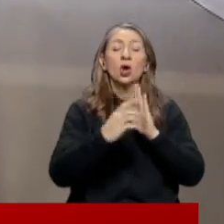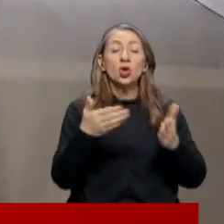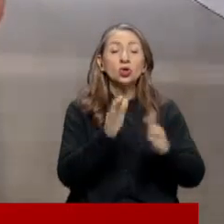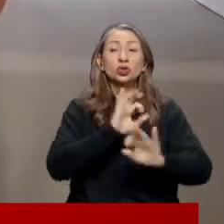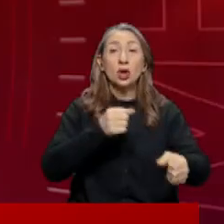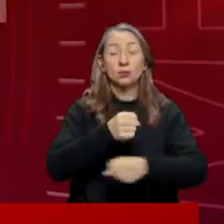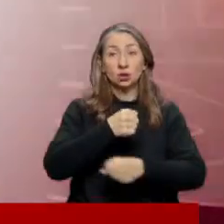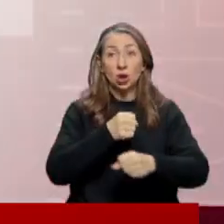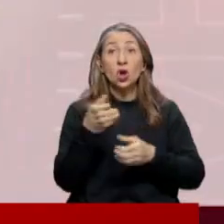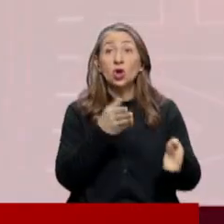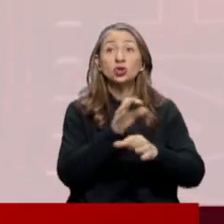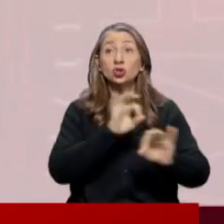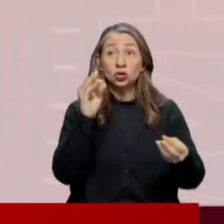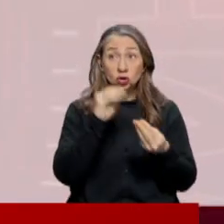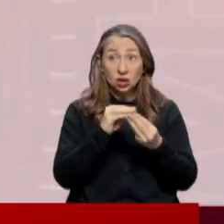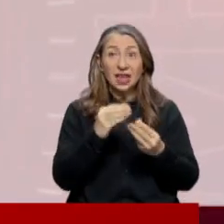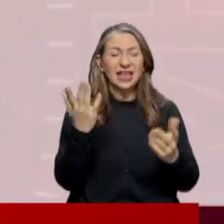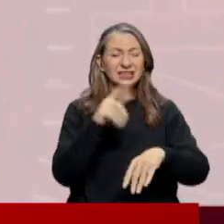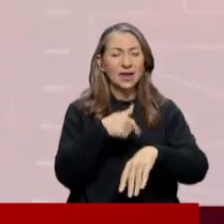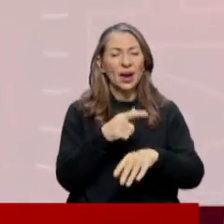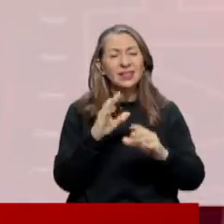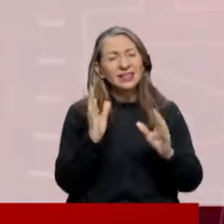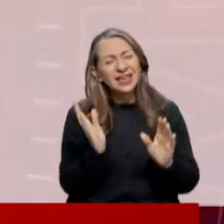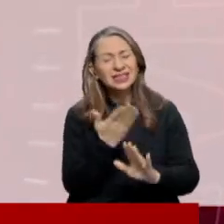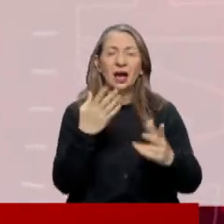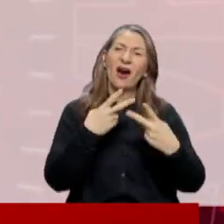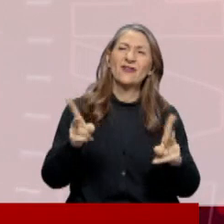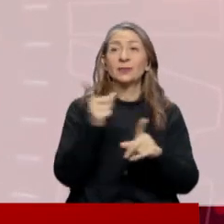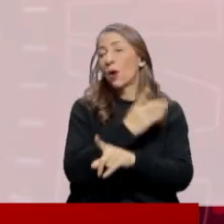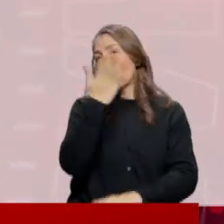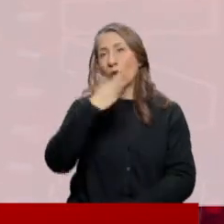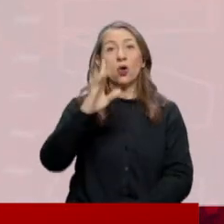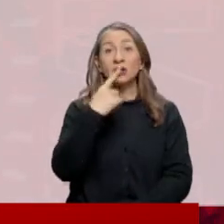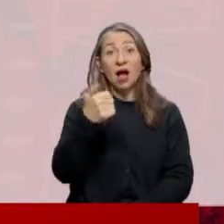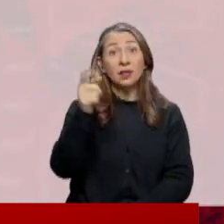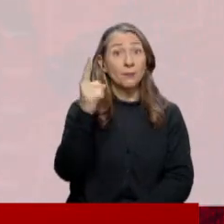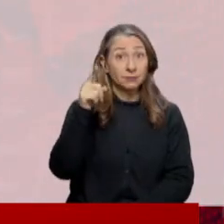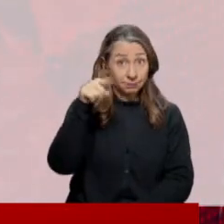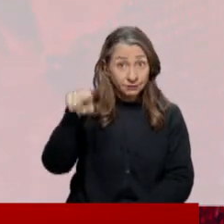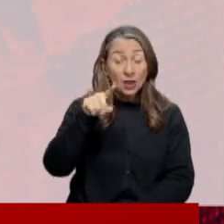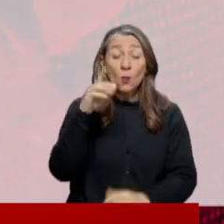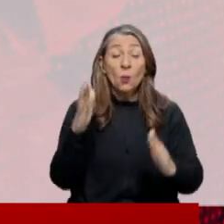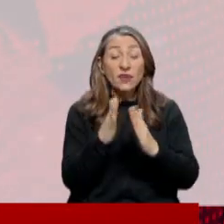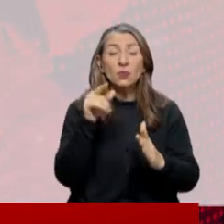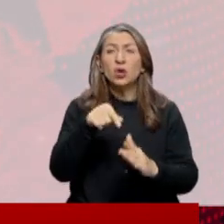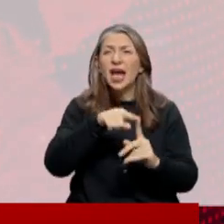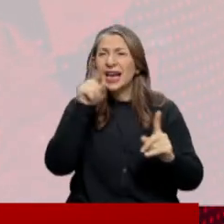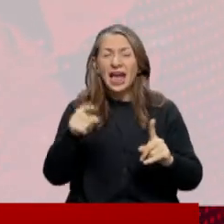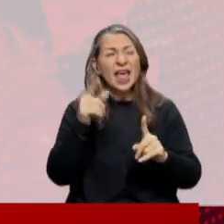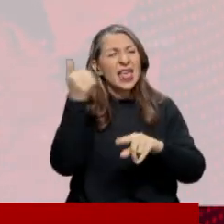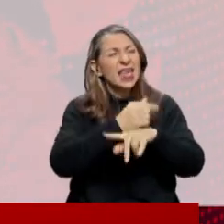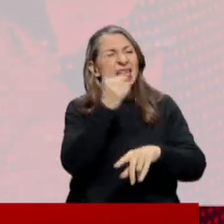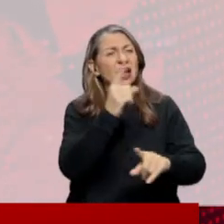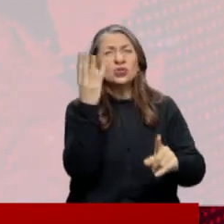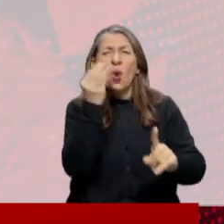yolsuzlukla mücadele. Yolsuzluk suçuna ne zaman aşımı ne af uygulanacak dedi altı parti. Muhalefetin bugüne kadar iktidara yönelttiği